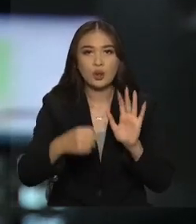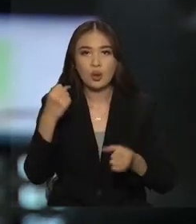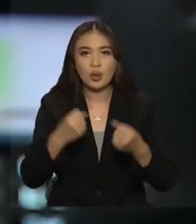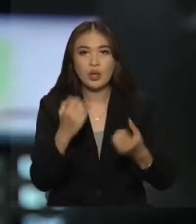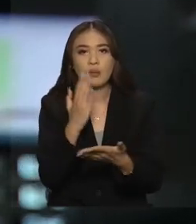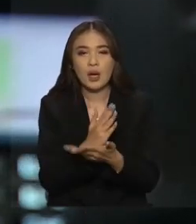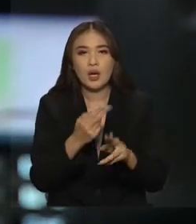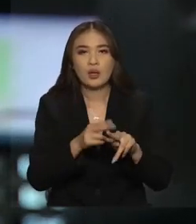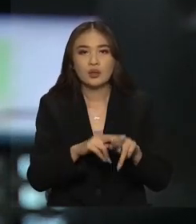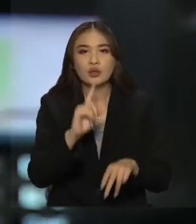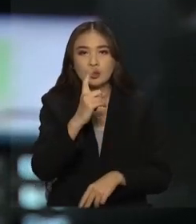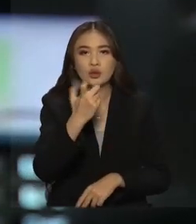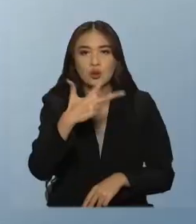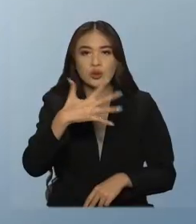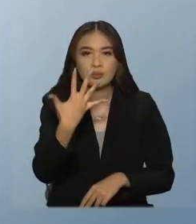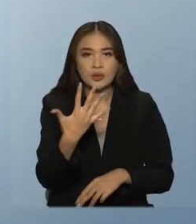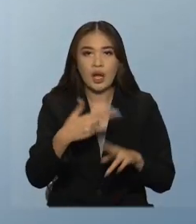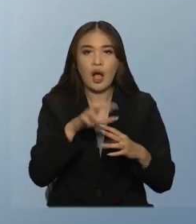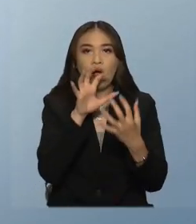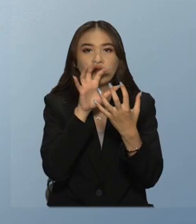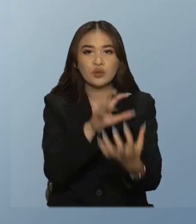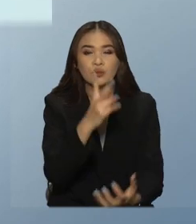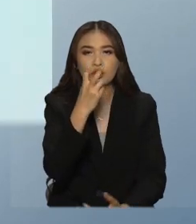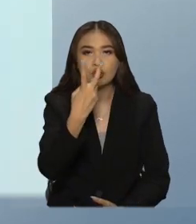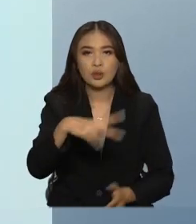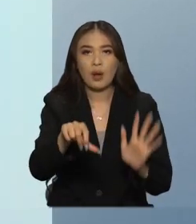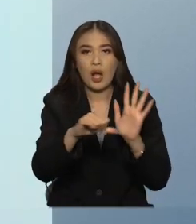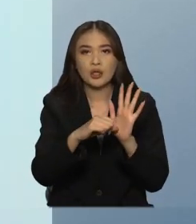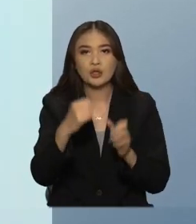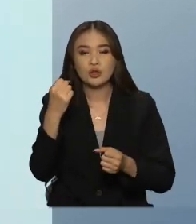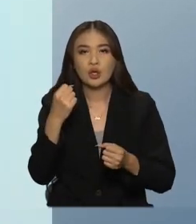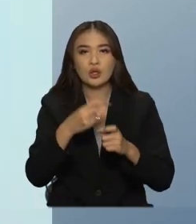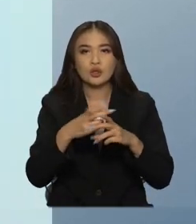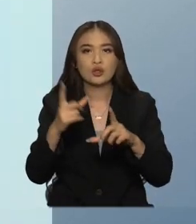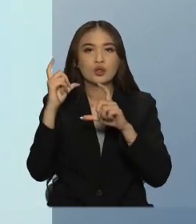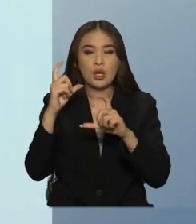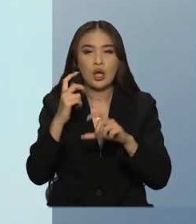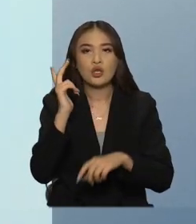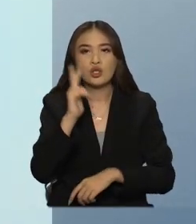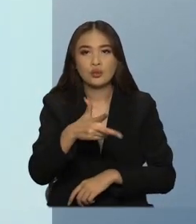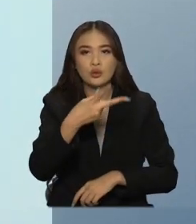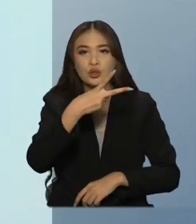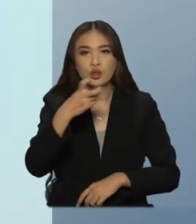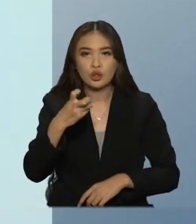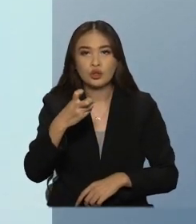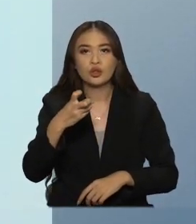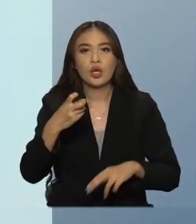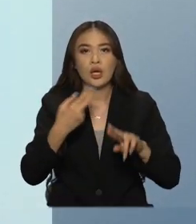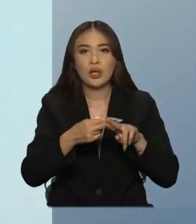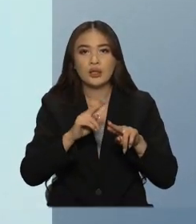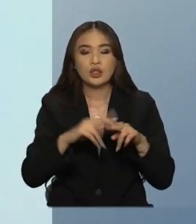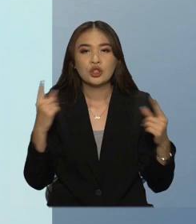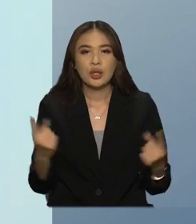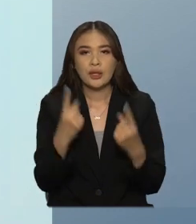бар. Оның 135-і автобус, 226-сы жүк көлігі, ал 3200-і